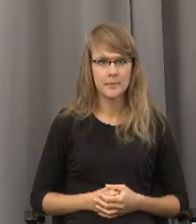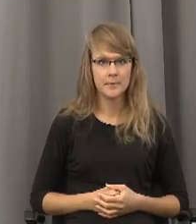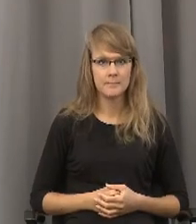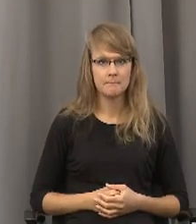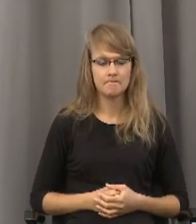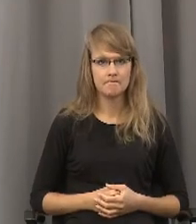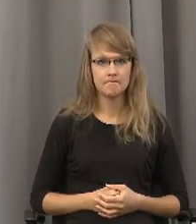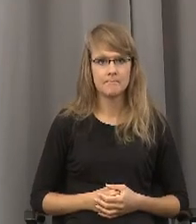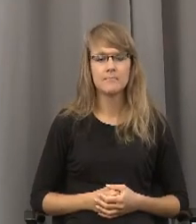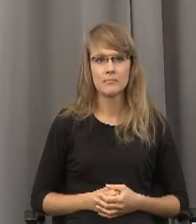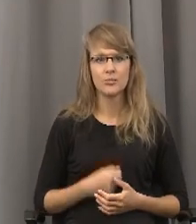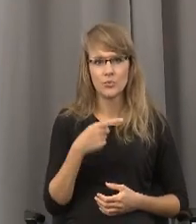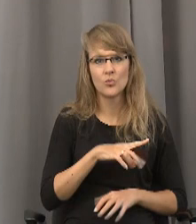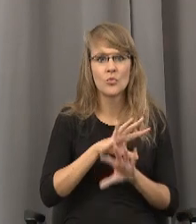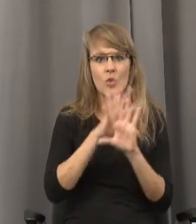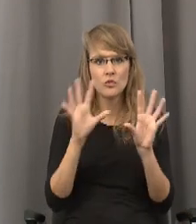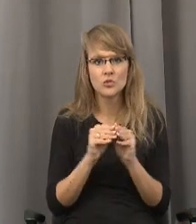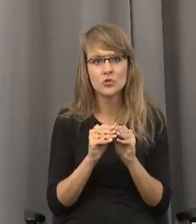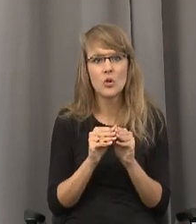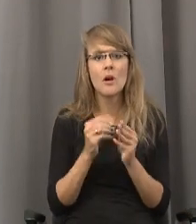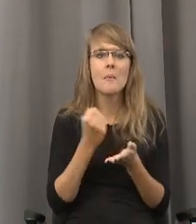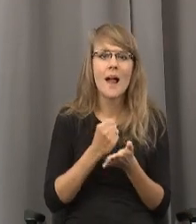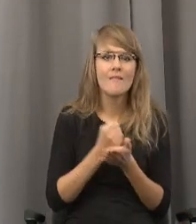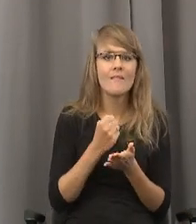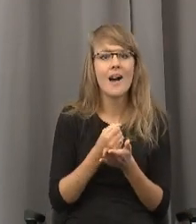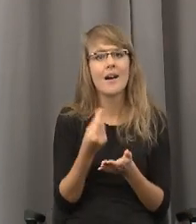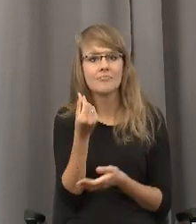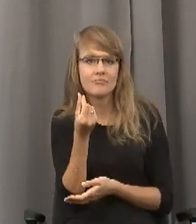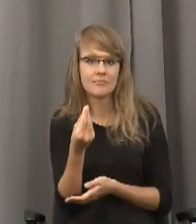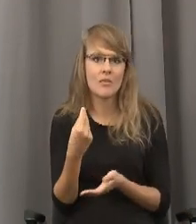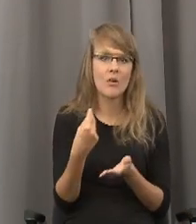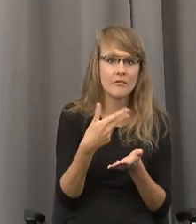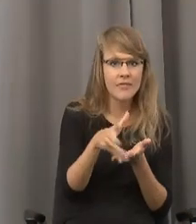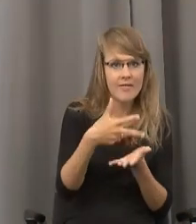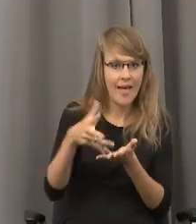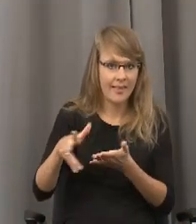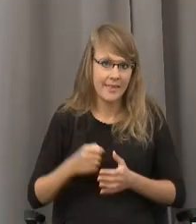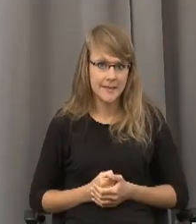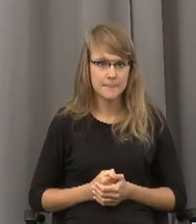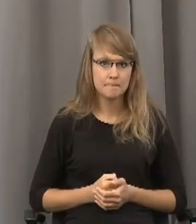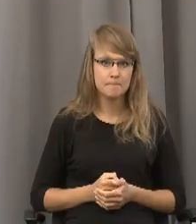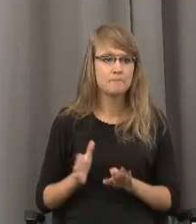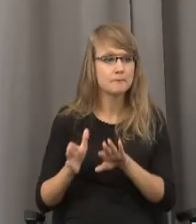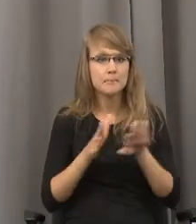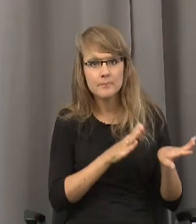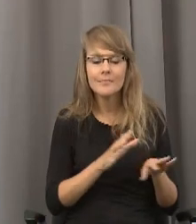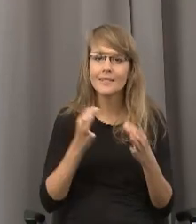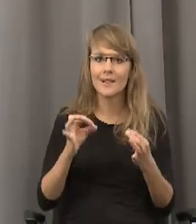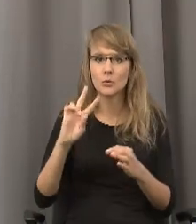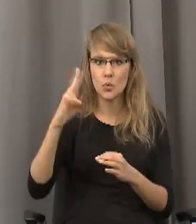To tyle, jeśli chodzi o stronę kosztową. Drugą prezentację można prosić.